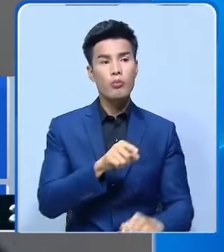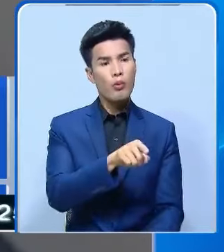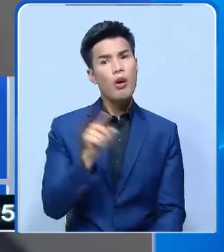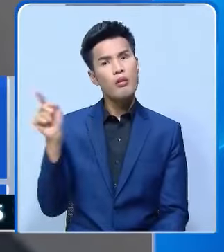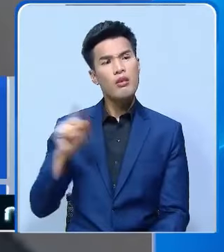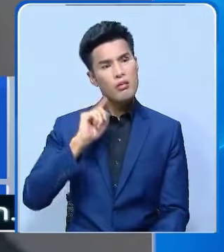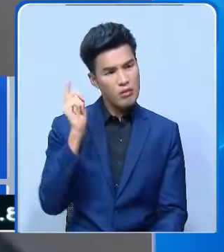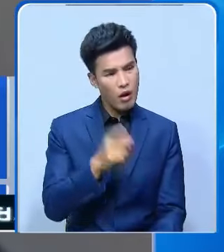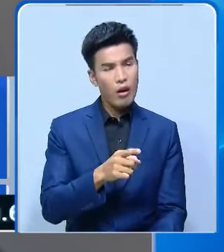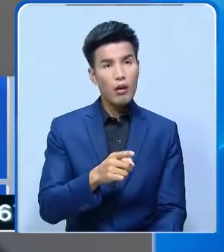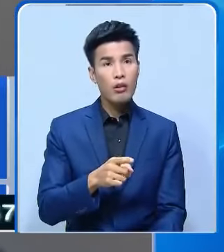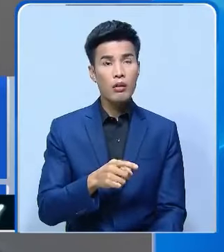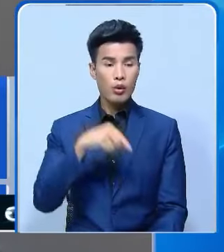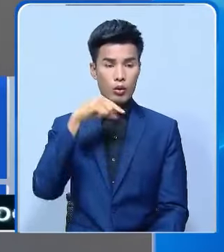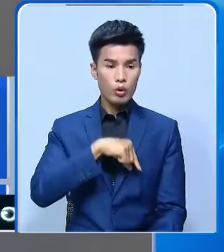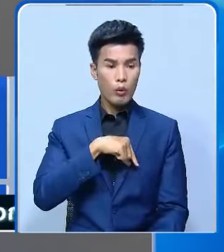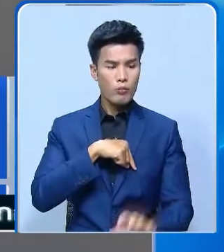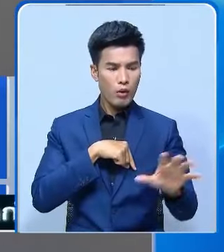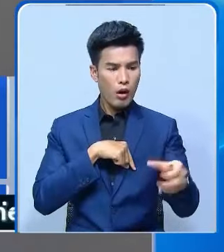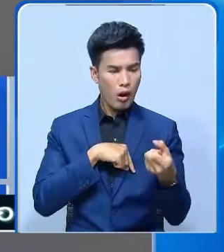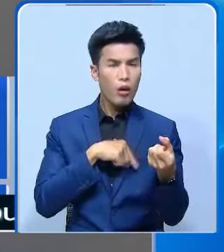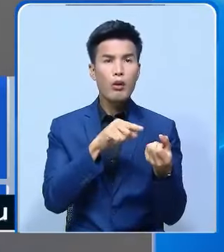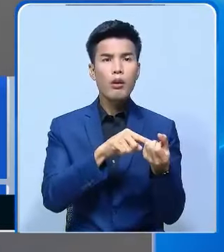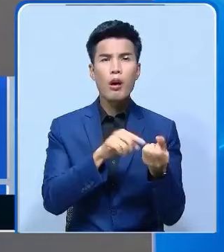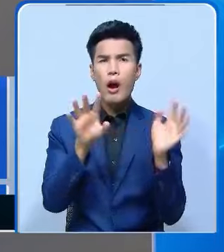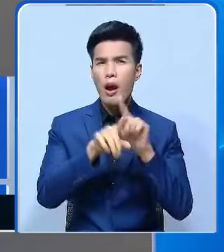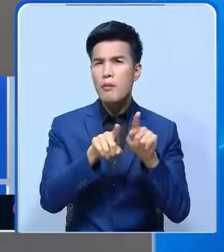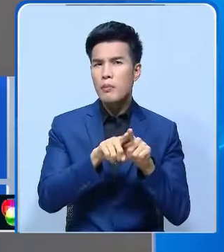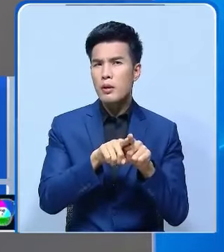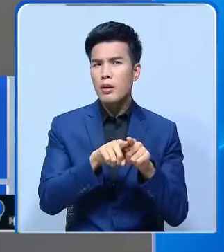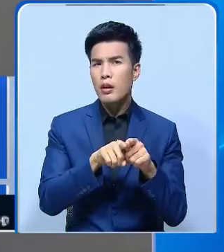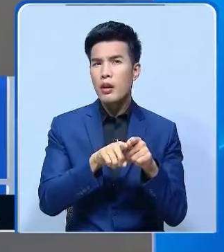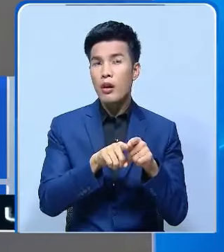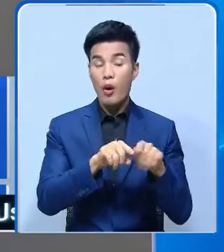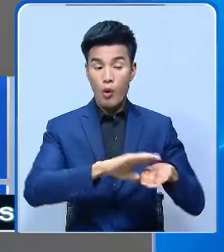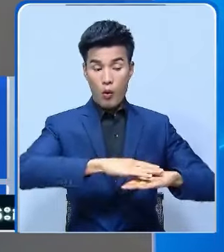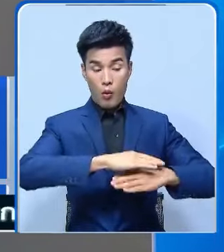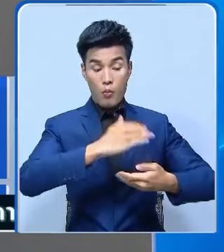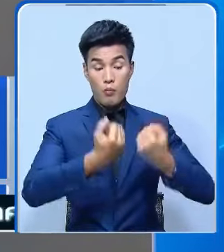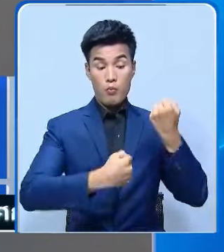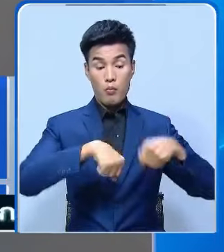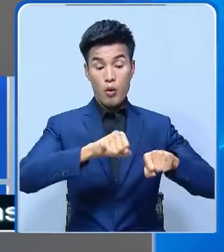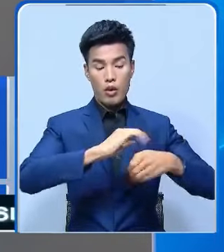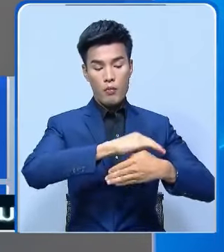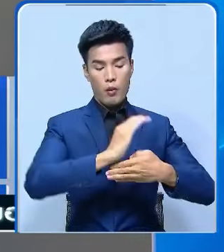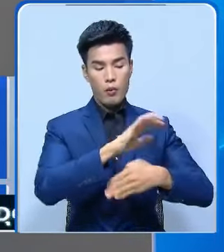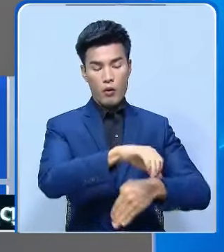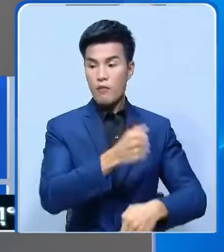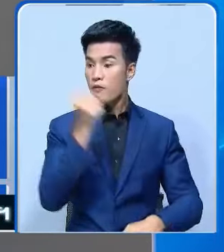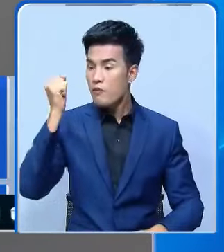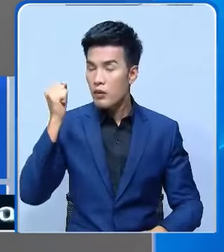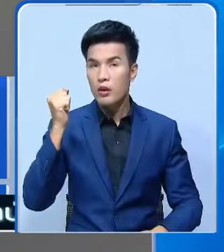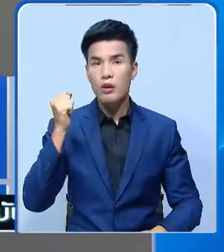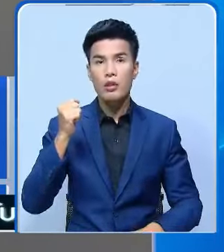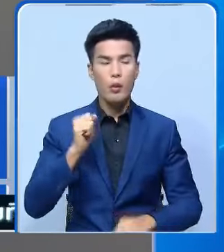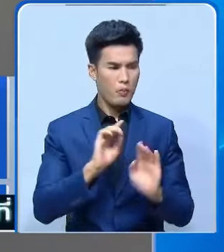รอบด้วยและเพื่อนสาวหลอก็หยิบอะไรบางอย่างคล้ายกับอาวุธนี่ล่ะค่ะที่อยู่ใต้เบาะรถจักรยานยนต์แต่ว่าเพื่อนเขาห้ามเอาไว้จาก